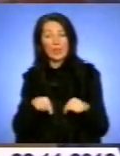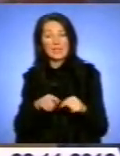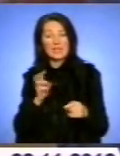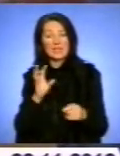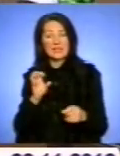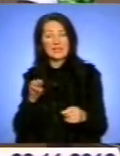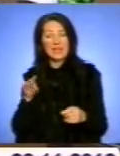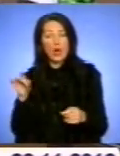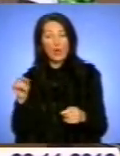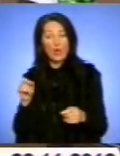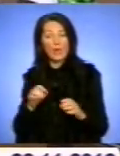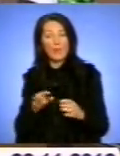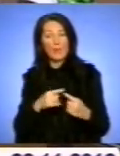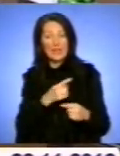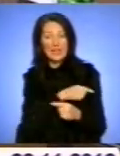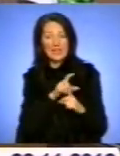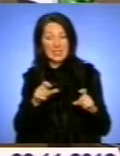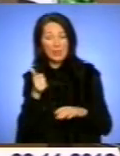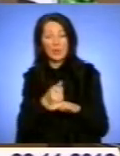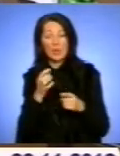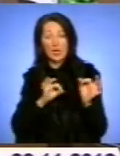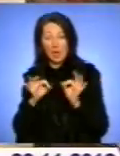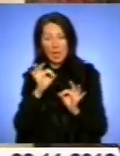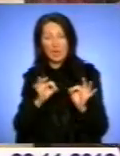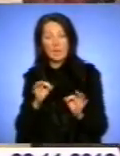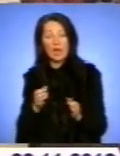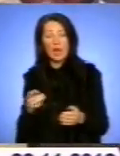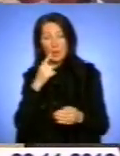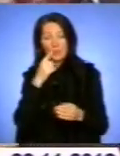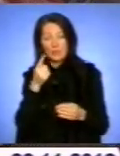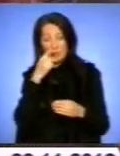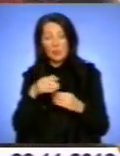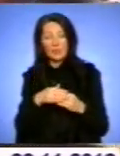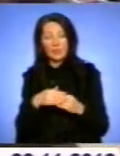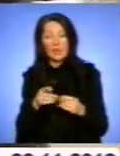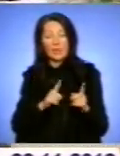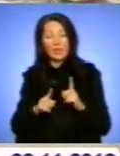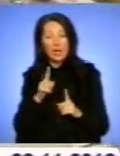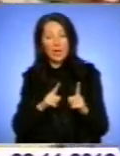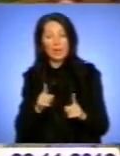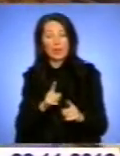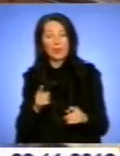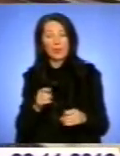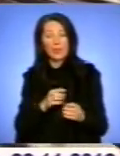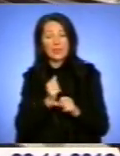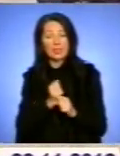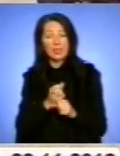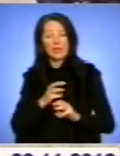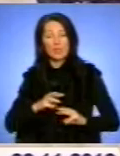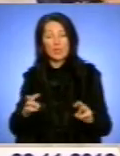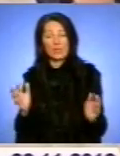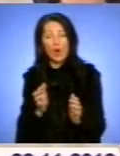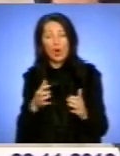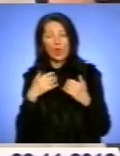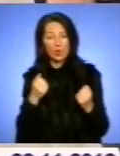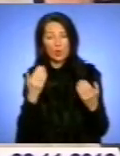з експертами. Вже найближчими днями обіцяє зібрати їх на нараду. Що пропонуватимуть прем'єру, представники Міністерства охорони здоров'я вже знають, однак поки